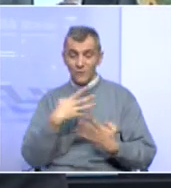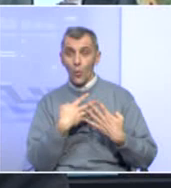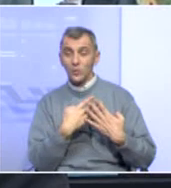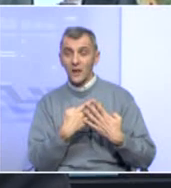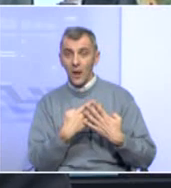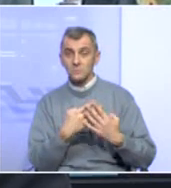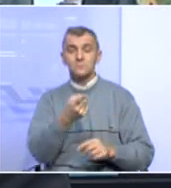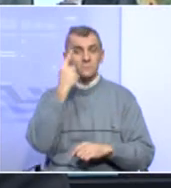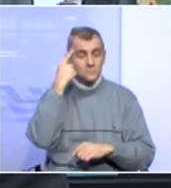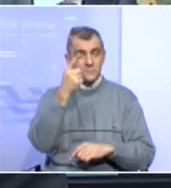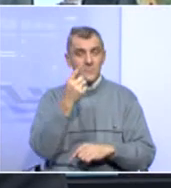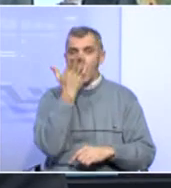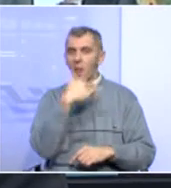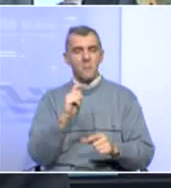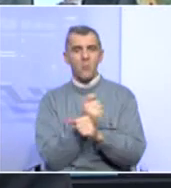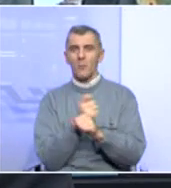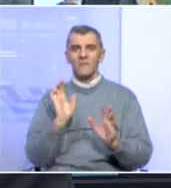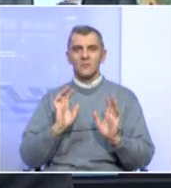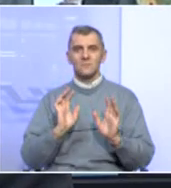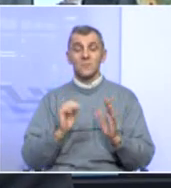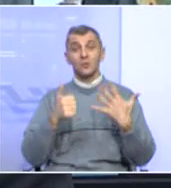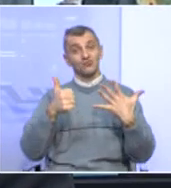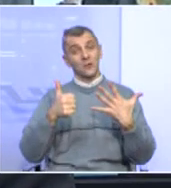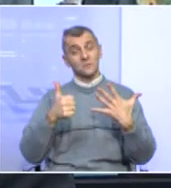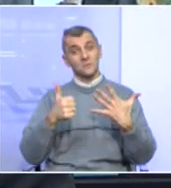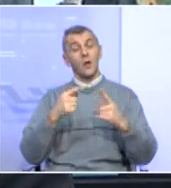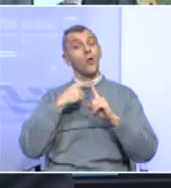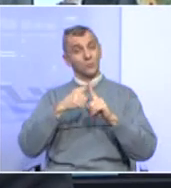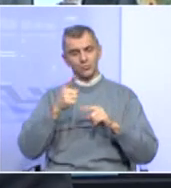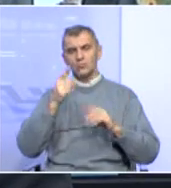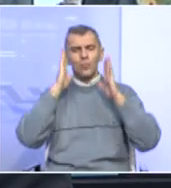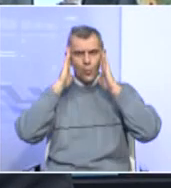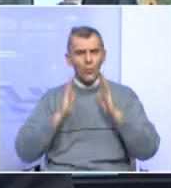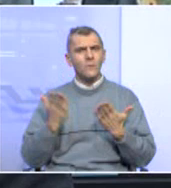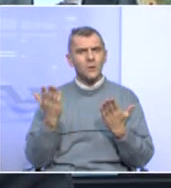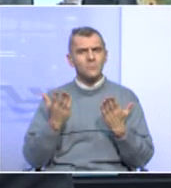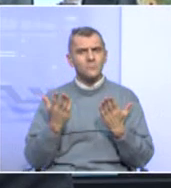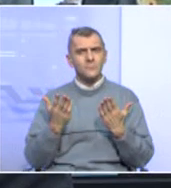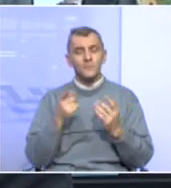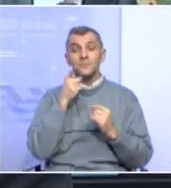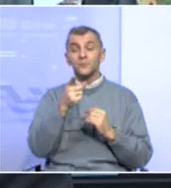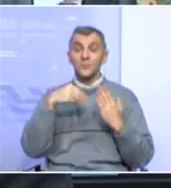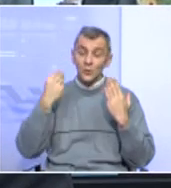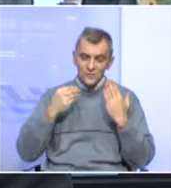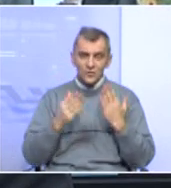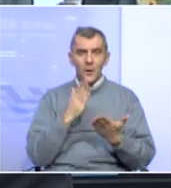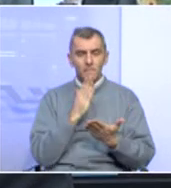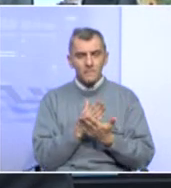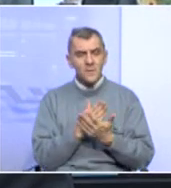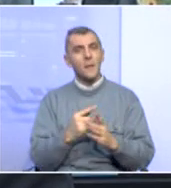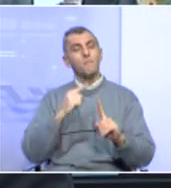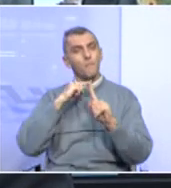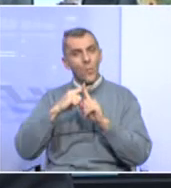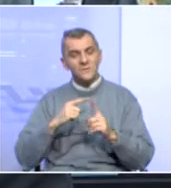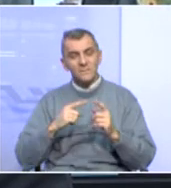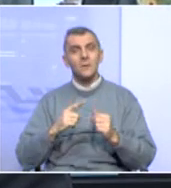znači da nema ni popravnog. Šestorka je optimistična i uvjerena da će ti izvještaji biti pozitivni i